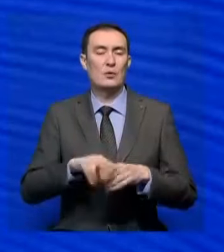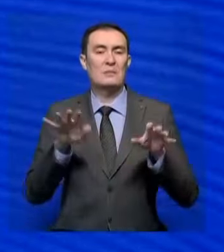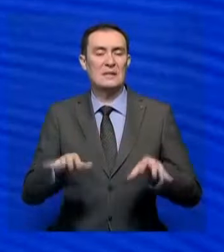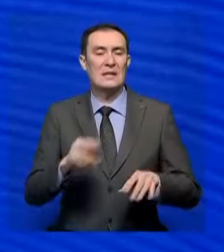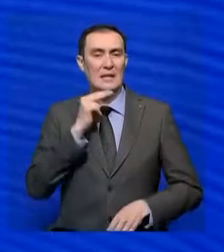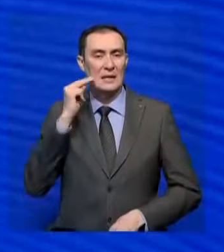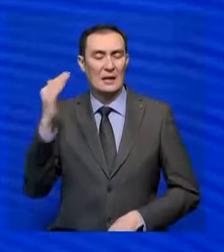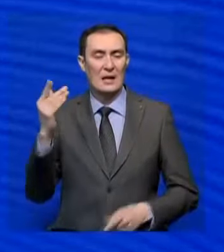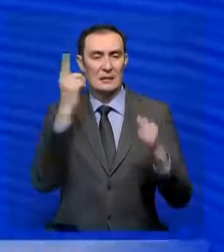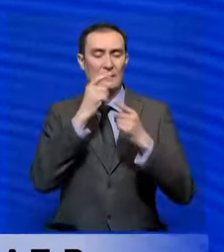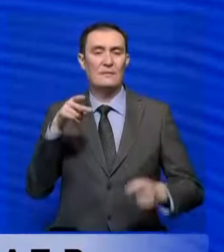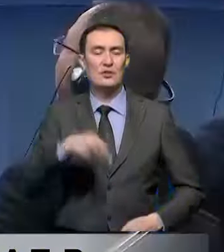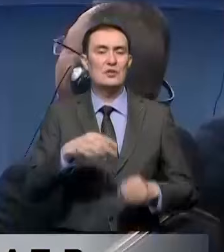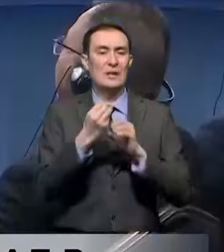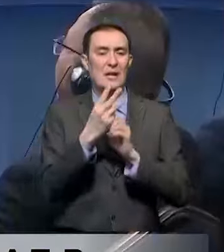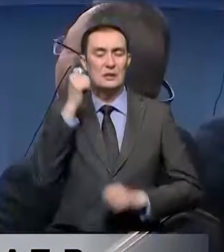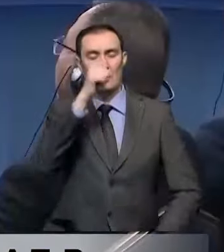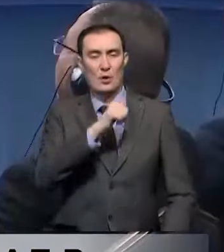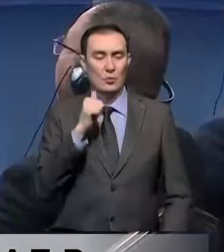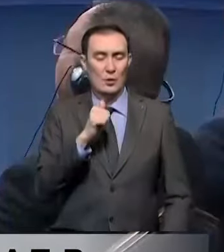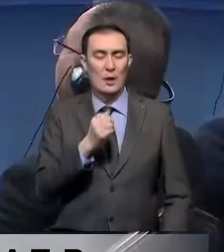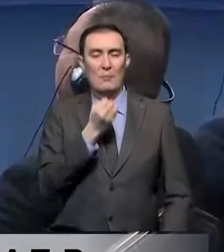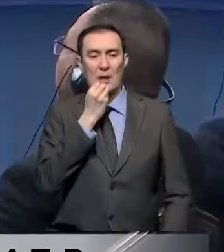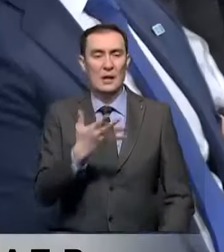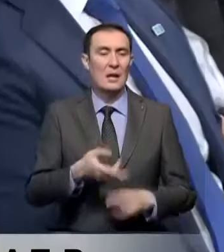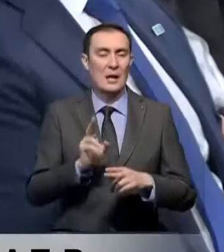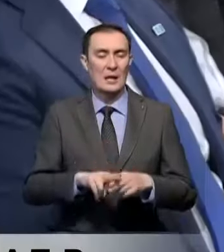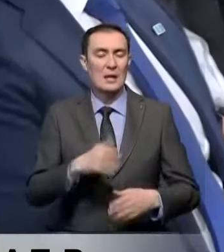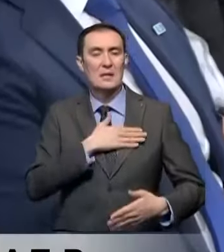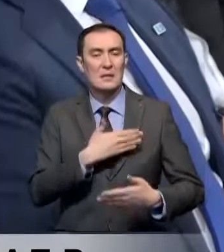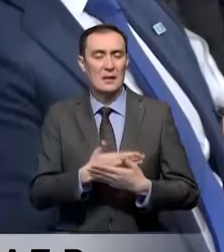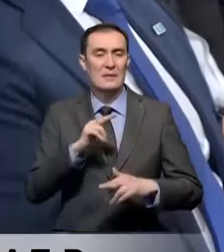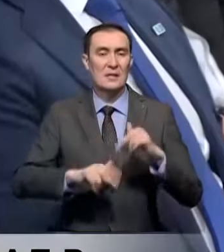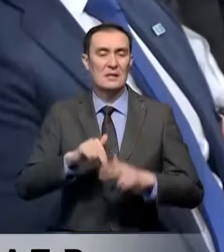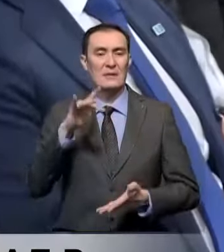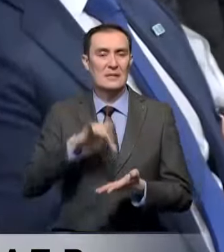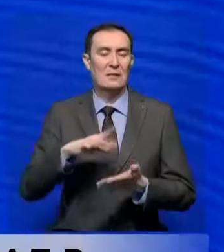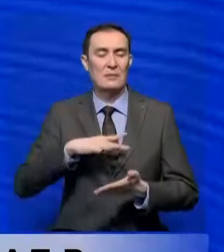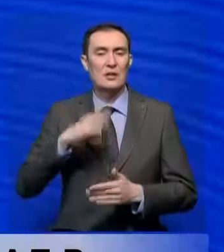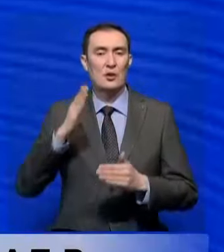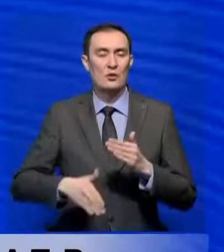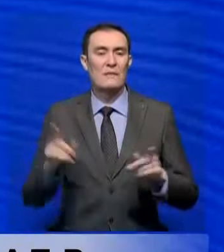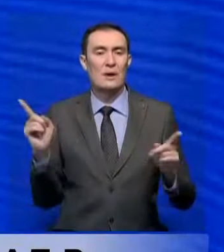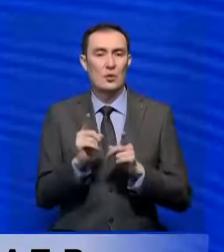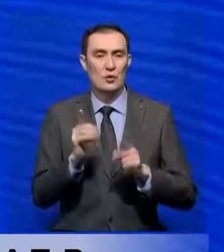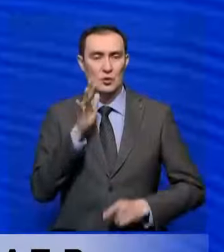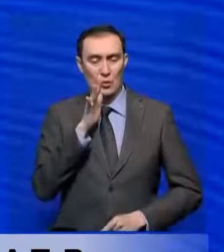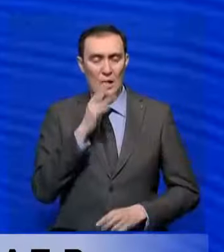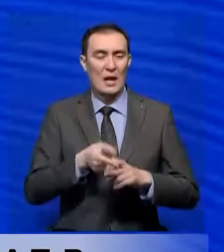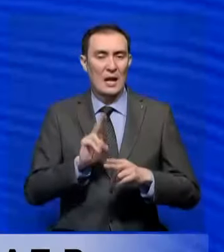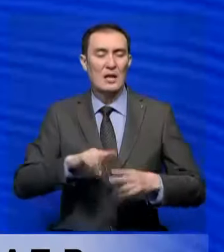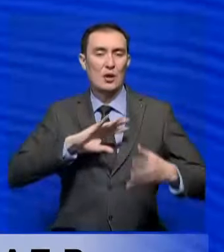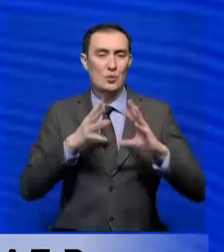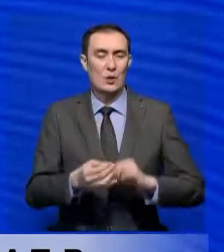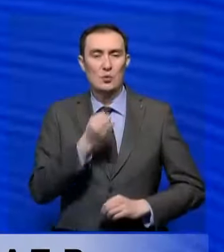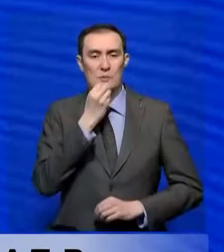Цзиньпинь объявил в 2013 году в нашей стране. Благодаря этой инициативе строительство центра было завершено в кратчайшие сроки. Все это